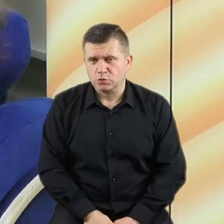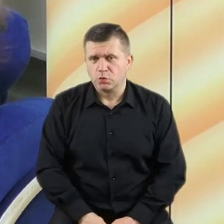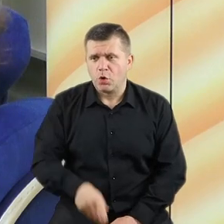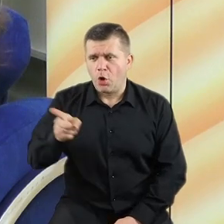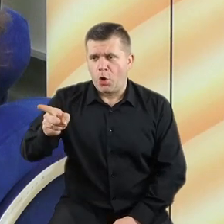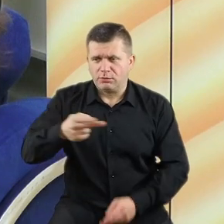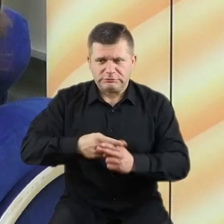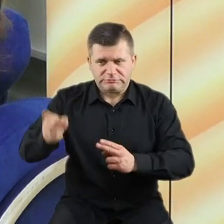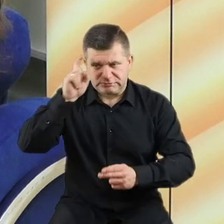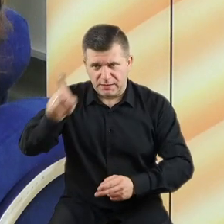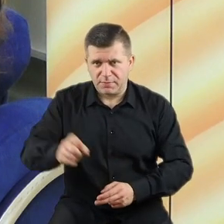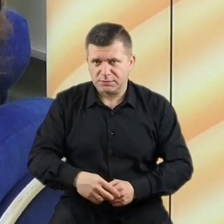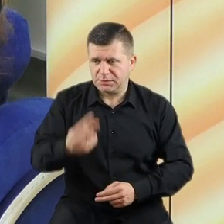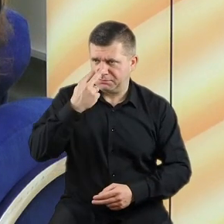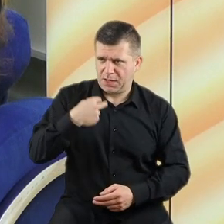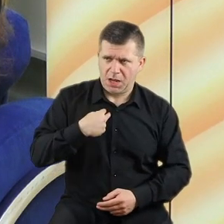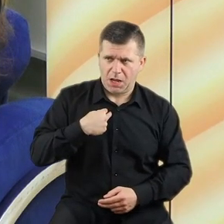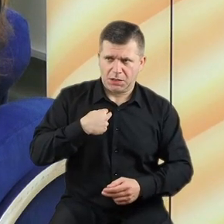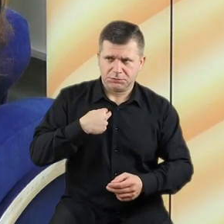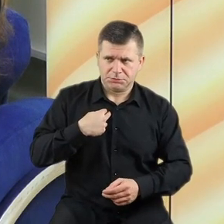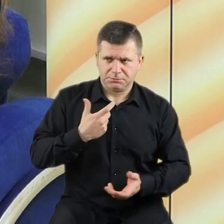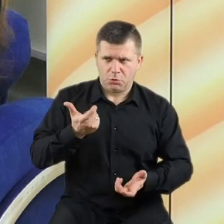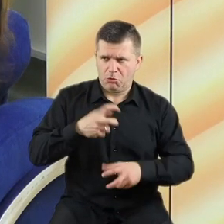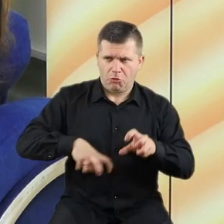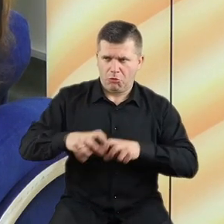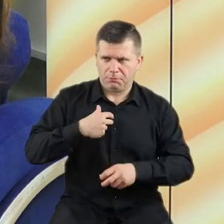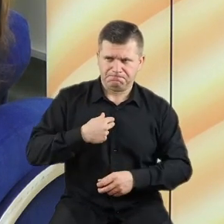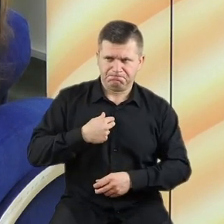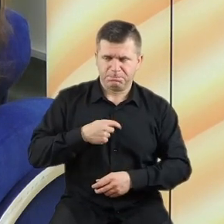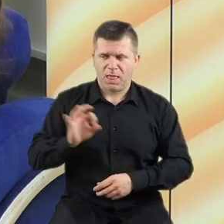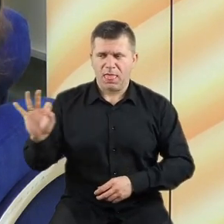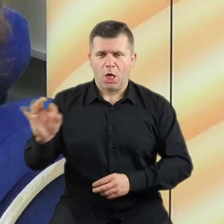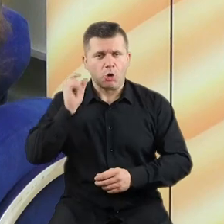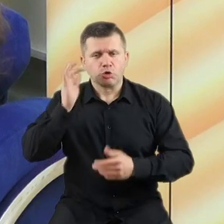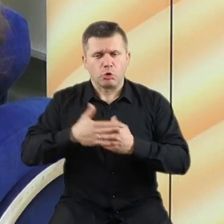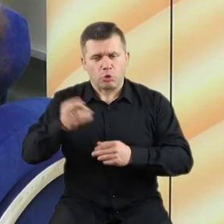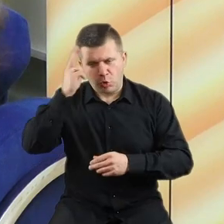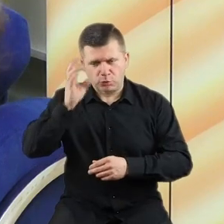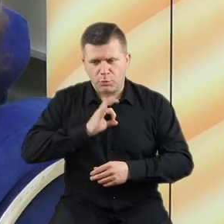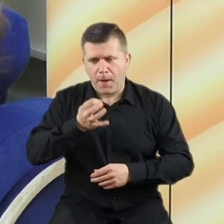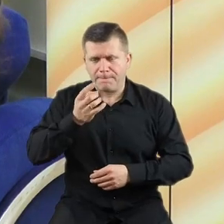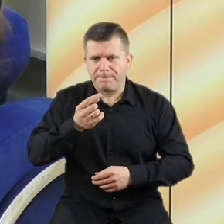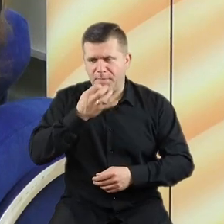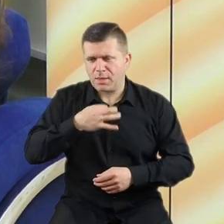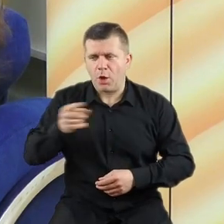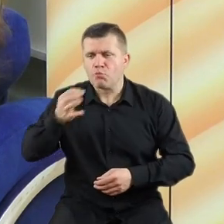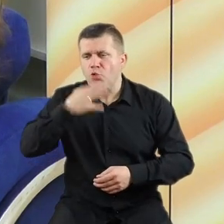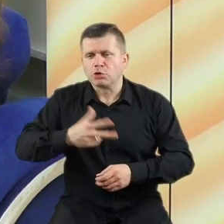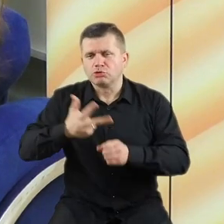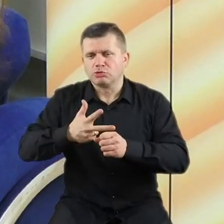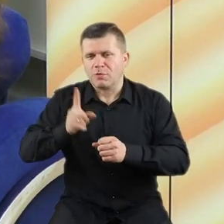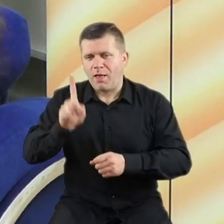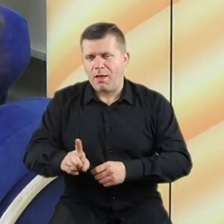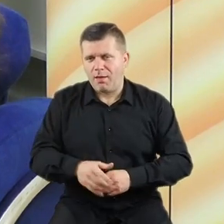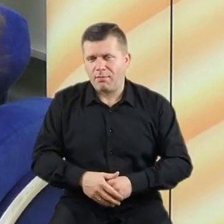On, Niemiec, patrzył takimi wielkimi oczami, o co mi chodzi. I jego żona rozumiała moje pytanie, bo młodsza o 30 lat, rozumiała